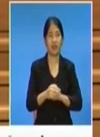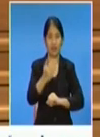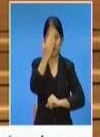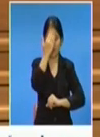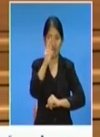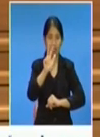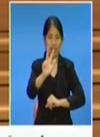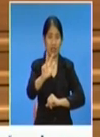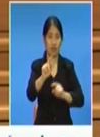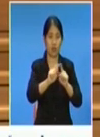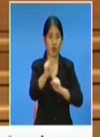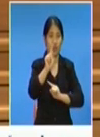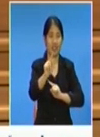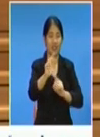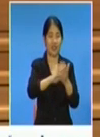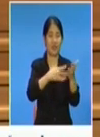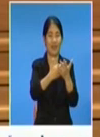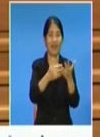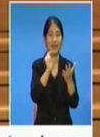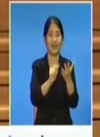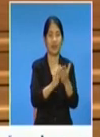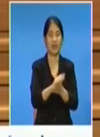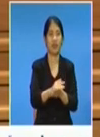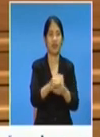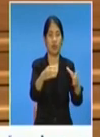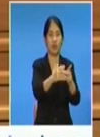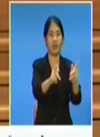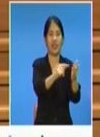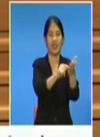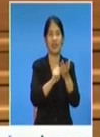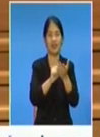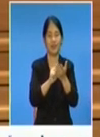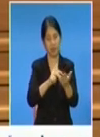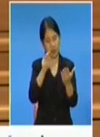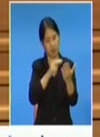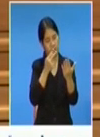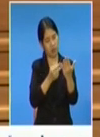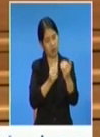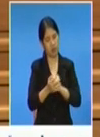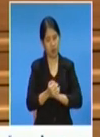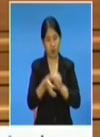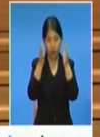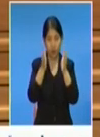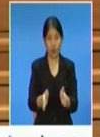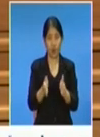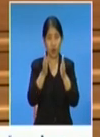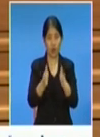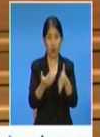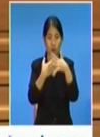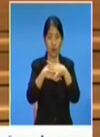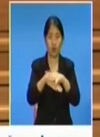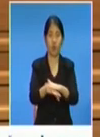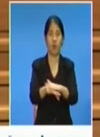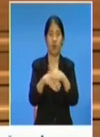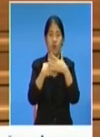ผนปฏิรูปที่ท่านเสนอนะครับไอ้ผู้ร่วมสังเกตการเนี่ยเขาจะเข้ามาตอนประกวดราคา